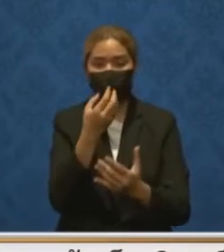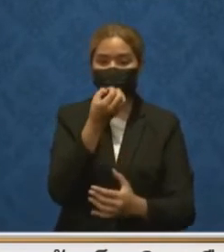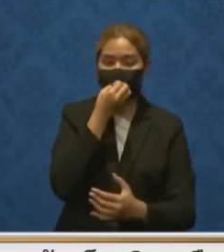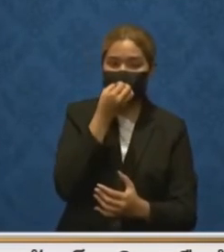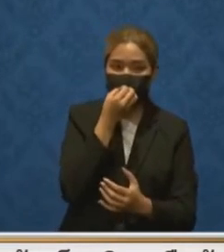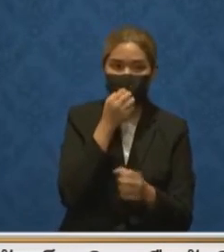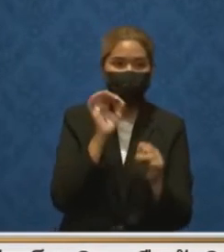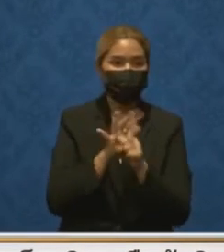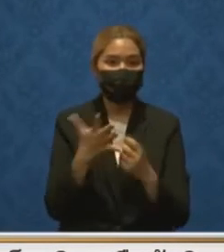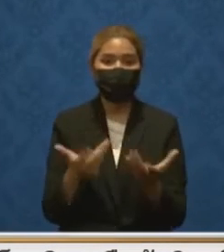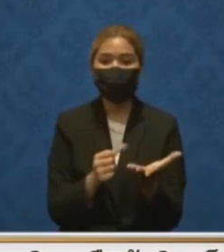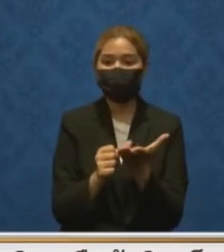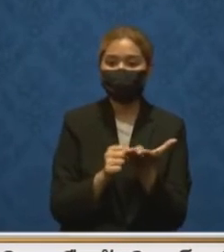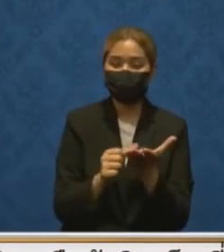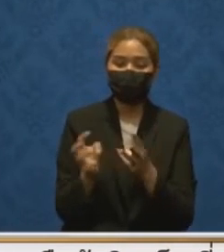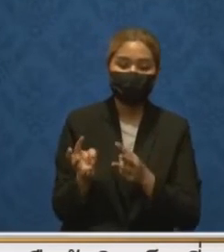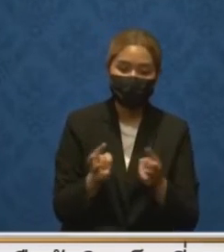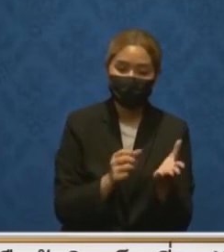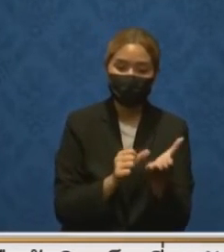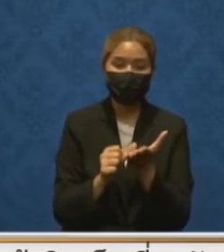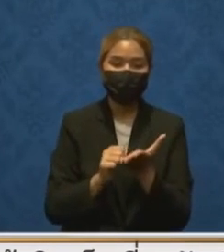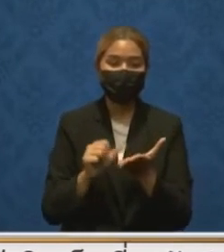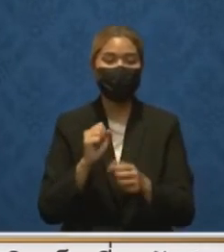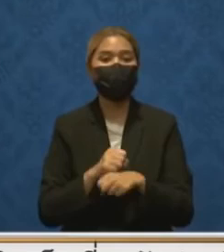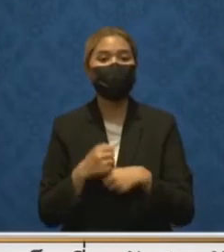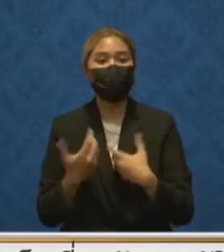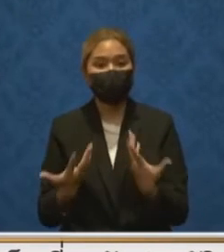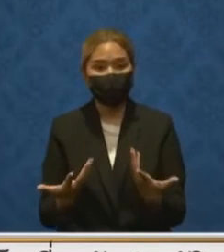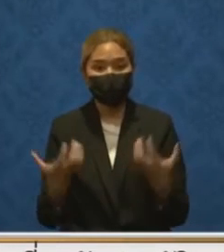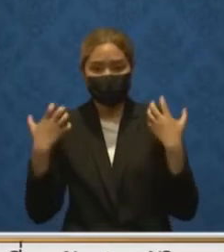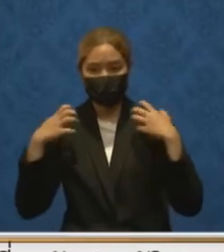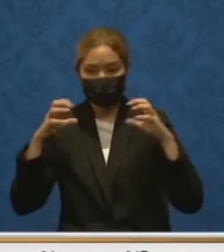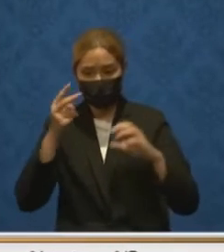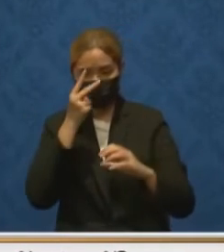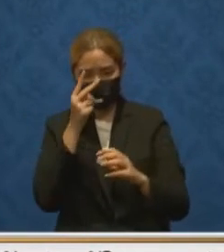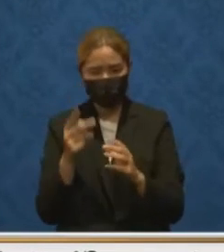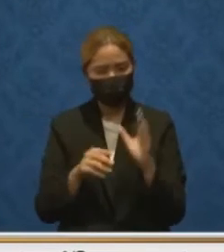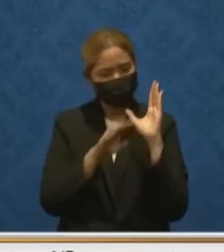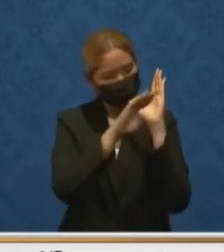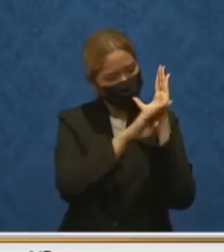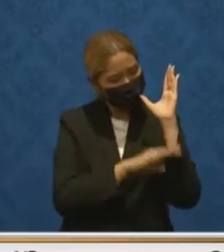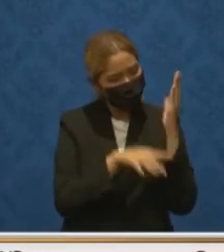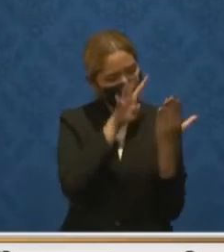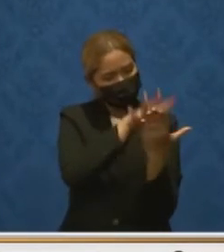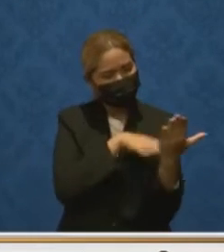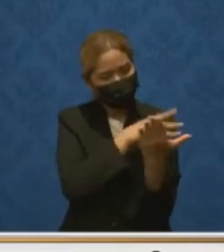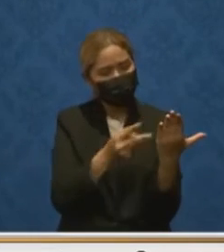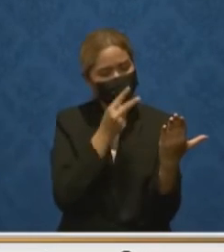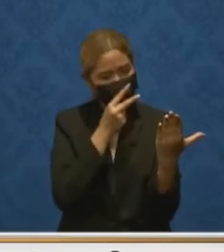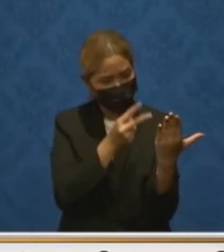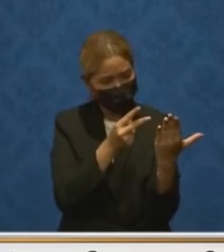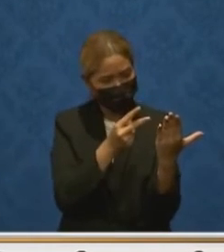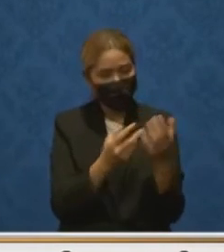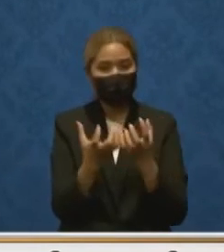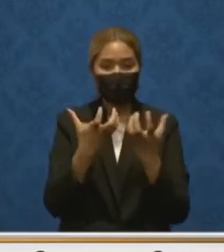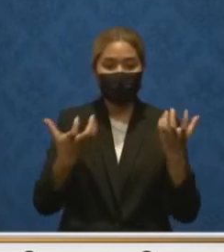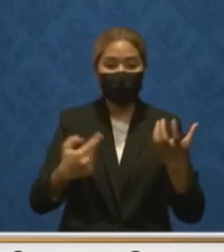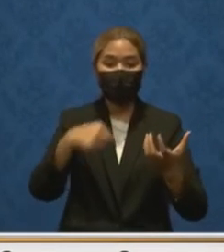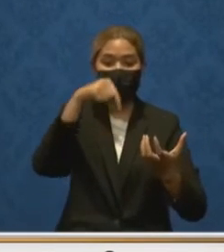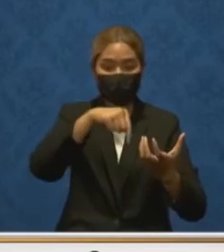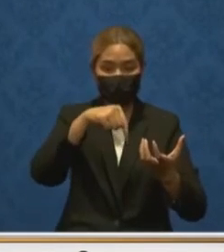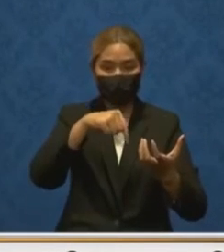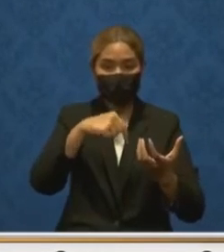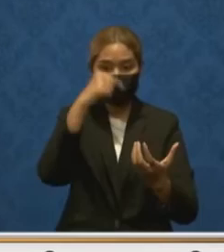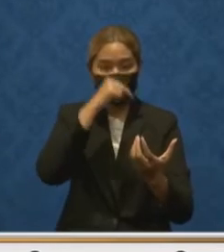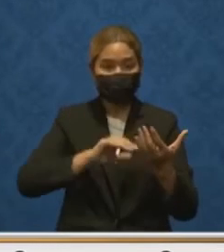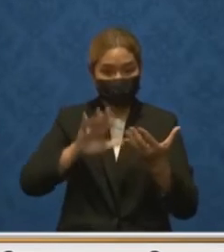จะแก้ปัญหามันอย่างไรรัฐบาลจงต้องดูทงสองด้านดูว่าหนึ่ง สต็อหารใ